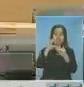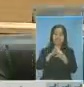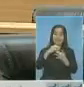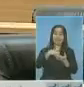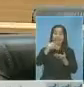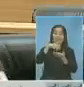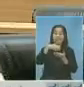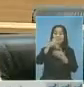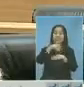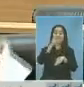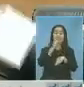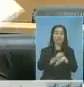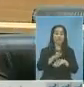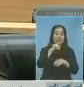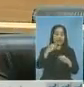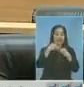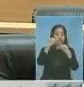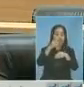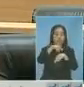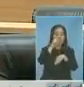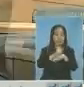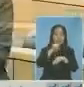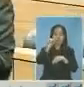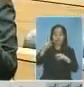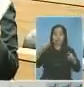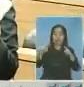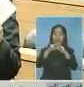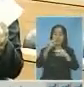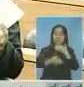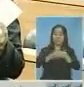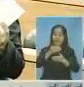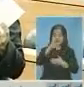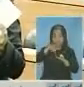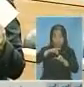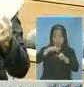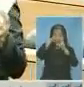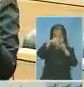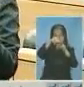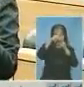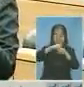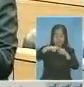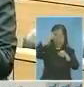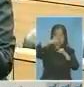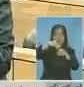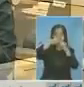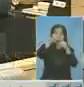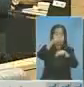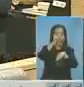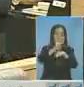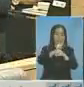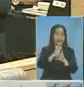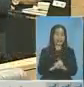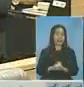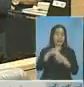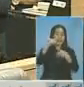จะเรียนท่านประธานนะคะว่าท่านประธานให้กระทรวงพาณิชย์เดี๋ยวกาแฟดิฉันจะให้ท่านประธานทานด้วยอันนี้ที่เอาไปให้ประ